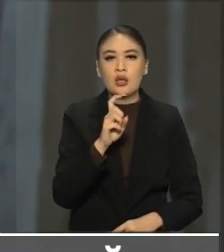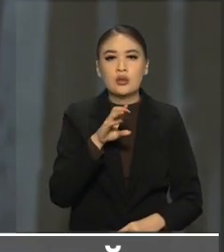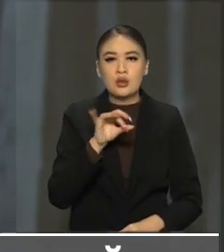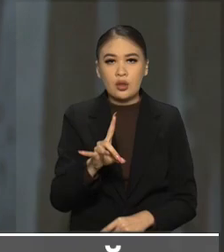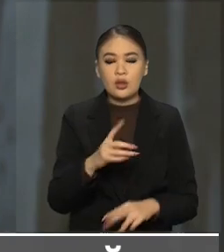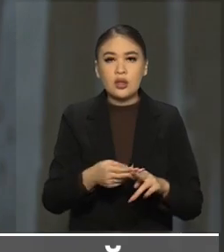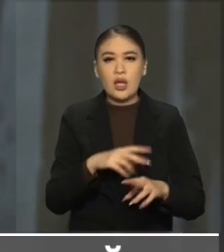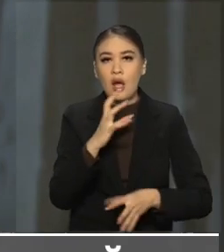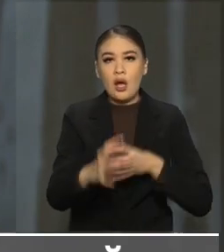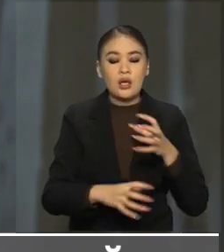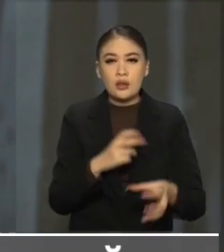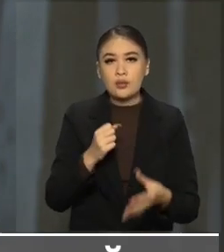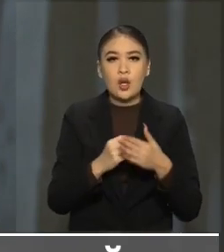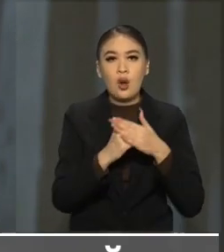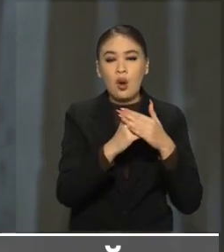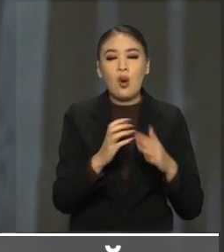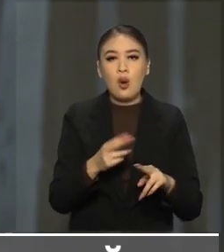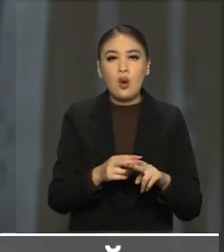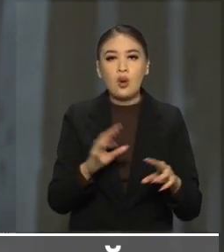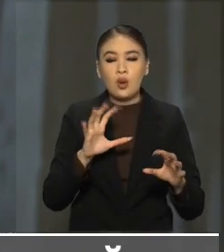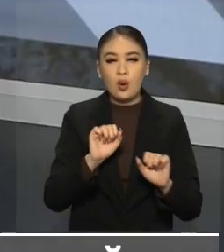мүддесін әлемдік деңгейде қорғап, яғни